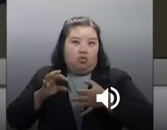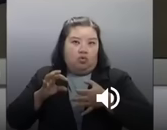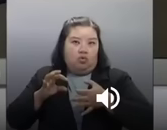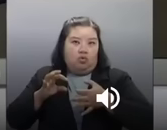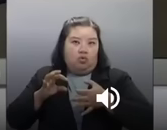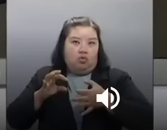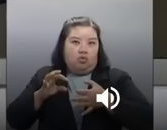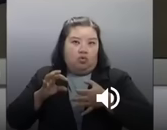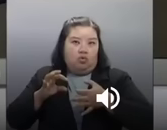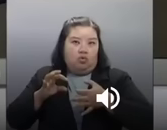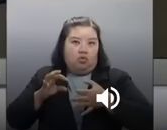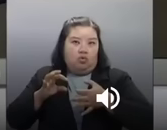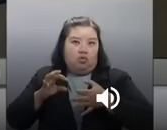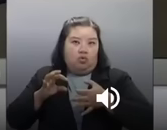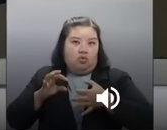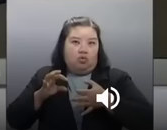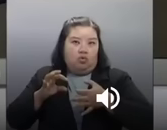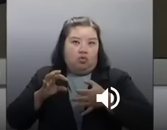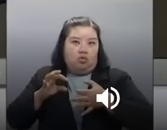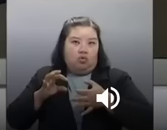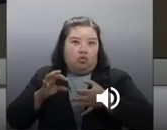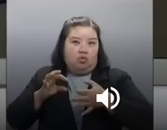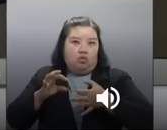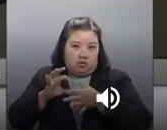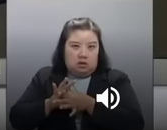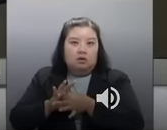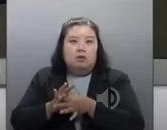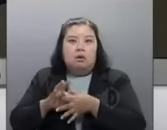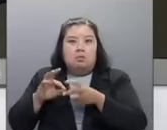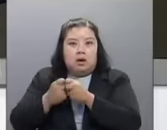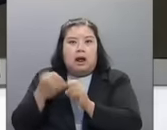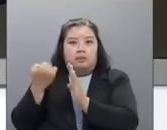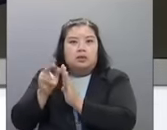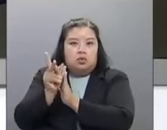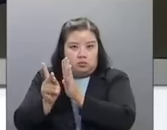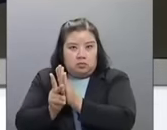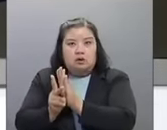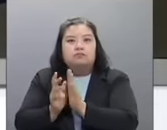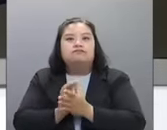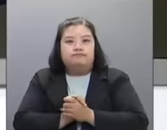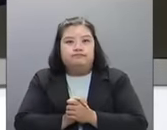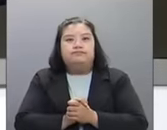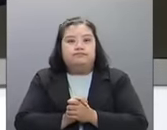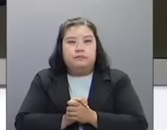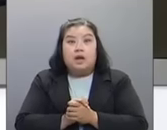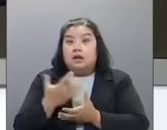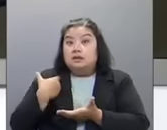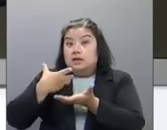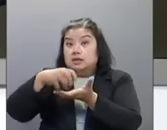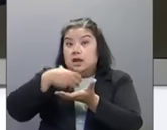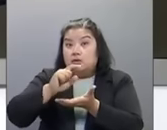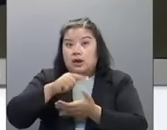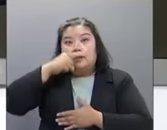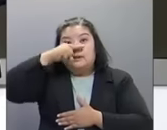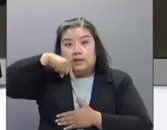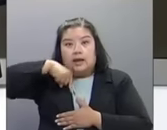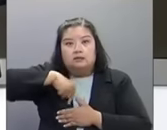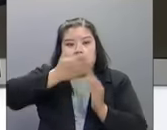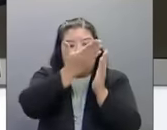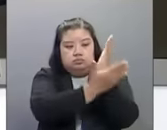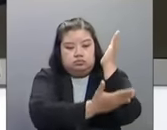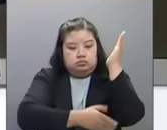อุดอมีตรีซาตรีบา แบบไม่ธรรมดาเลยทีเดียวค่ะไปกันที่ชายแดนไทย